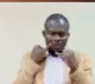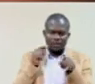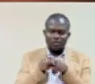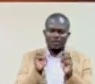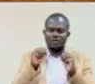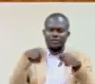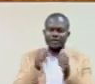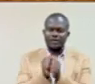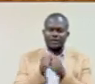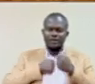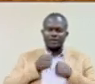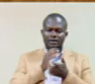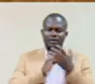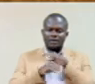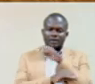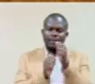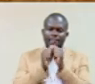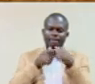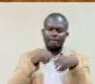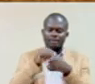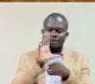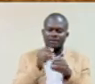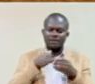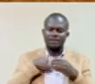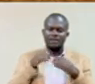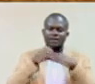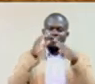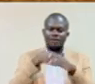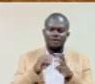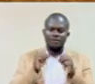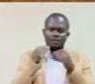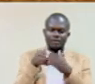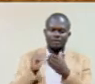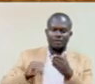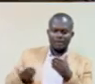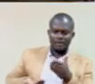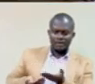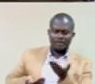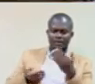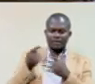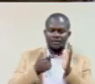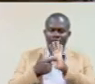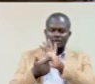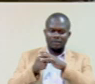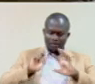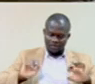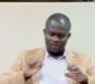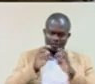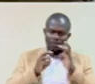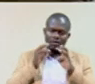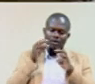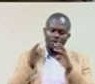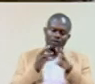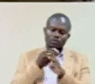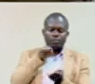ishinga amategeko. U Rwanda ni kimwe mu bihugu 16 byo muri Afurika bifite abayobozi b'inteko ishinga amategeko b'abagore, ikintu kigaragazwa n'ubushakashatsi bwa banka y'isi